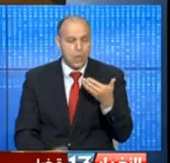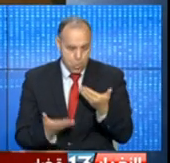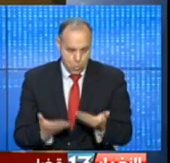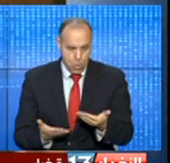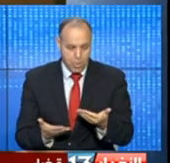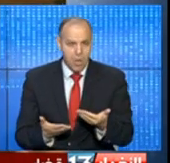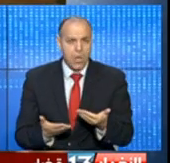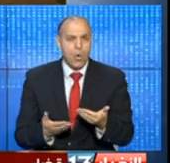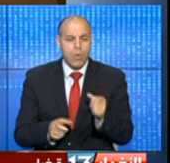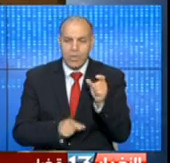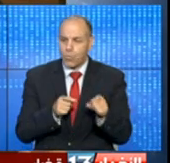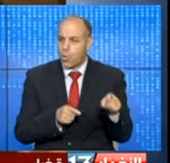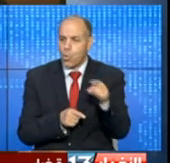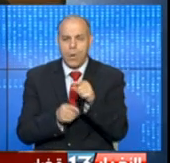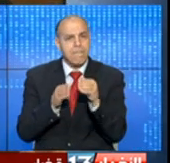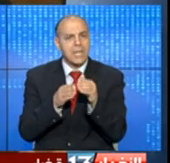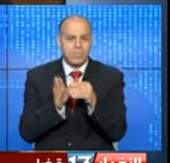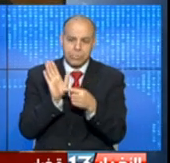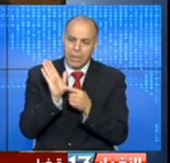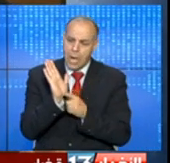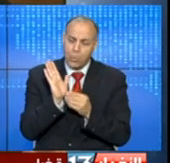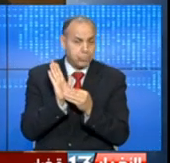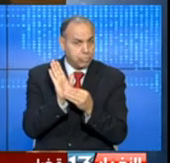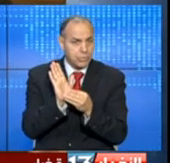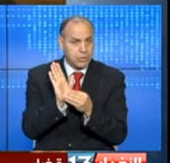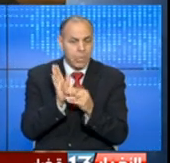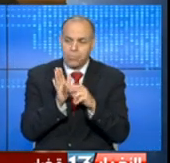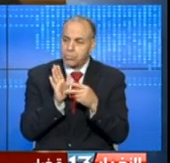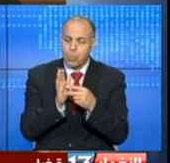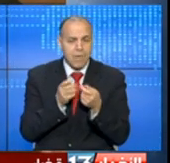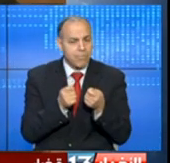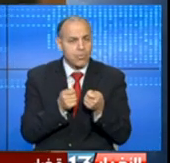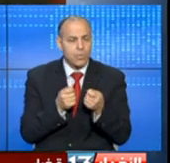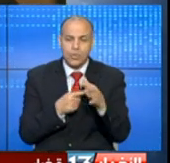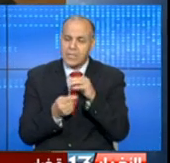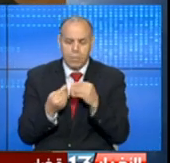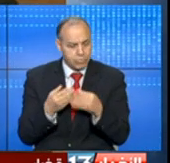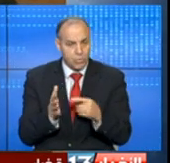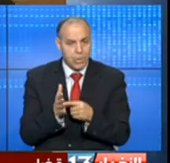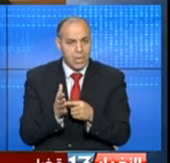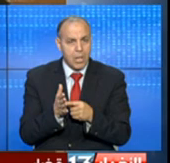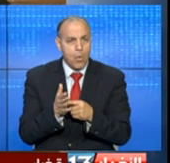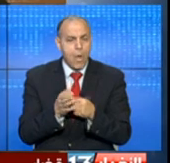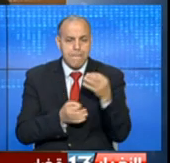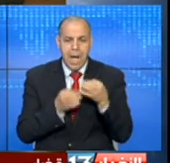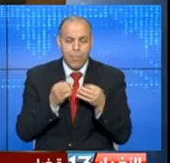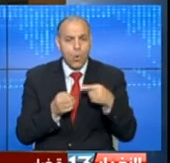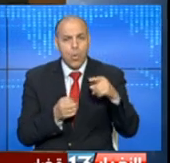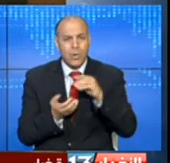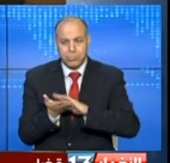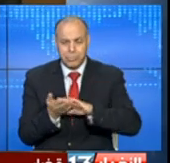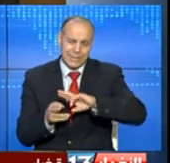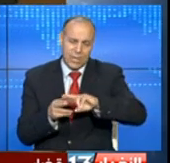بعد تقديمه مجموعه من المطالب التشريعيه واللوجيستيه والماديه والاجتماعيه ووضع المحاكم من حيث البنيه